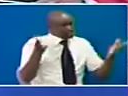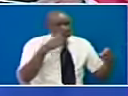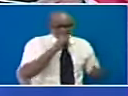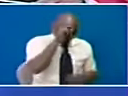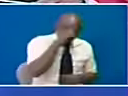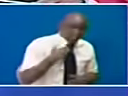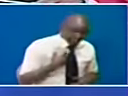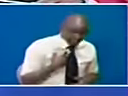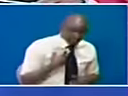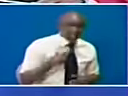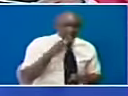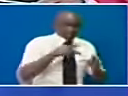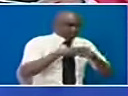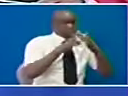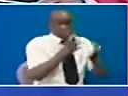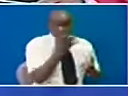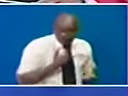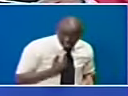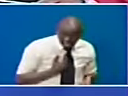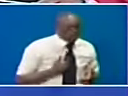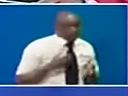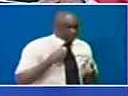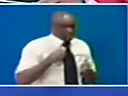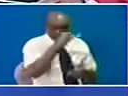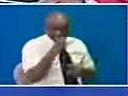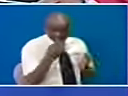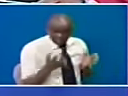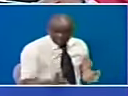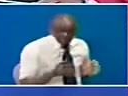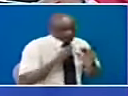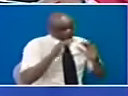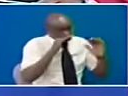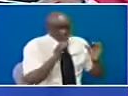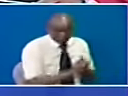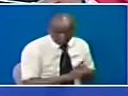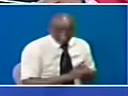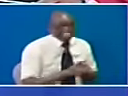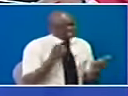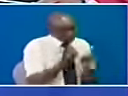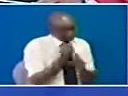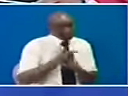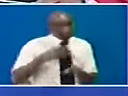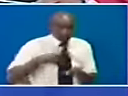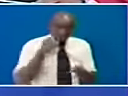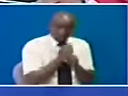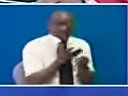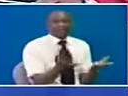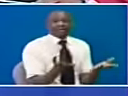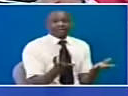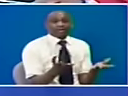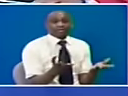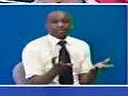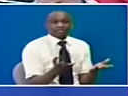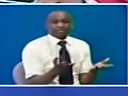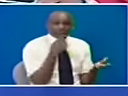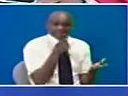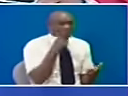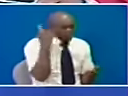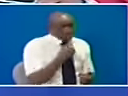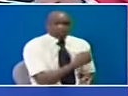serikali ambao ni kama ma engineers, tuko na ma architects, tuko na wengine ambao pia wanafanya kazi ambayo ni ya muhimu. Hatusemi kwamba